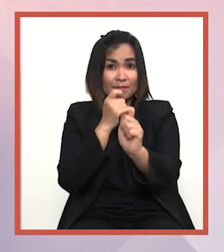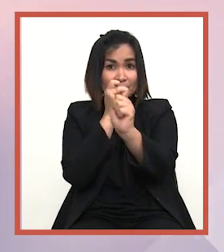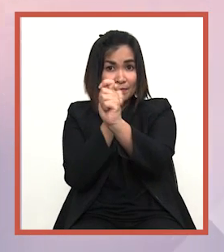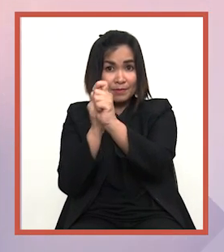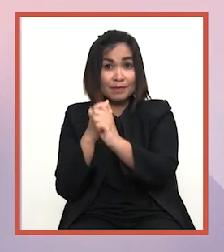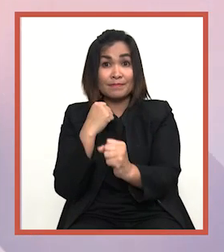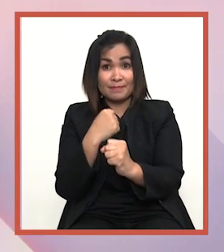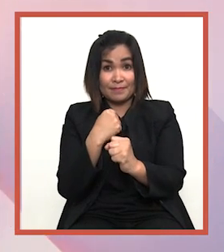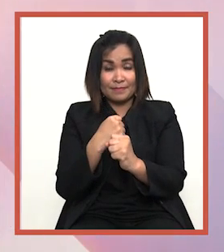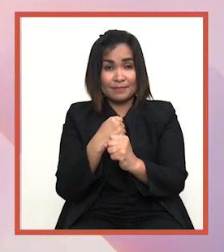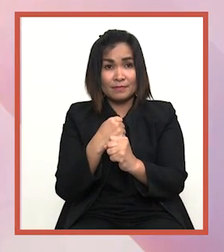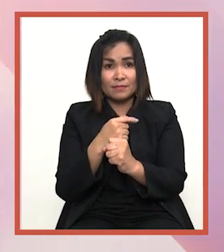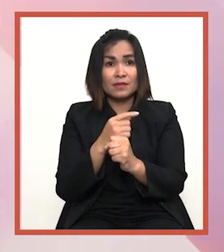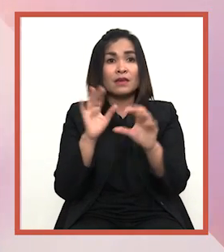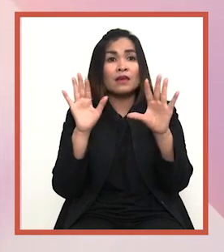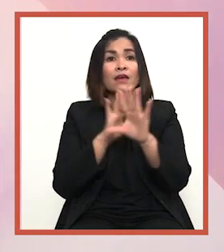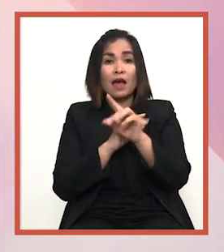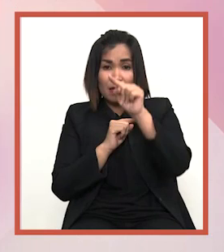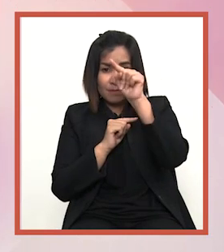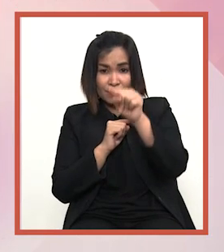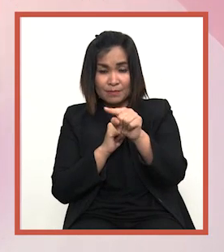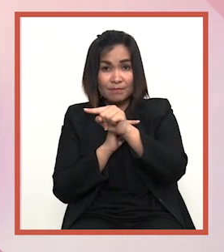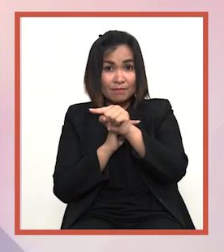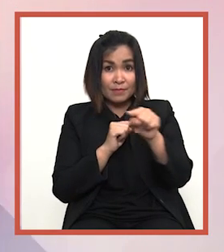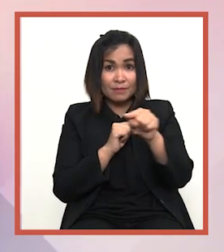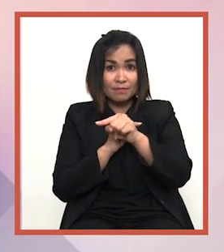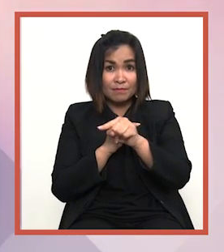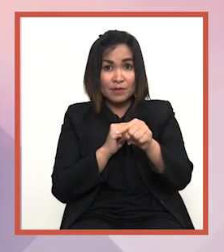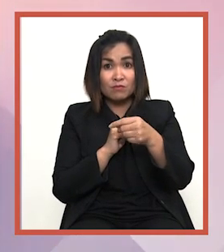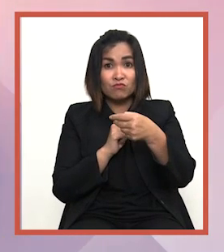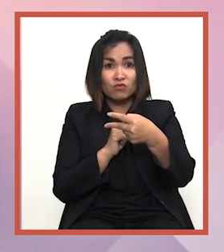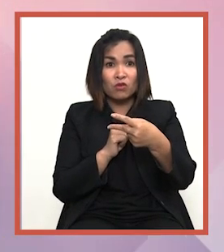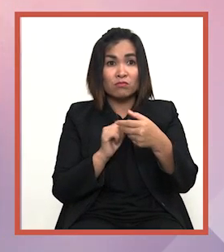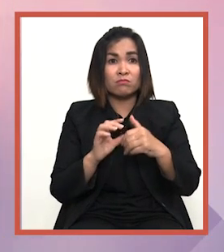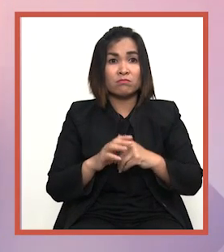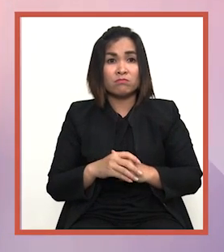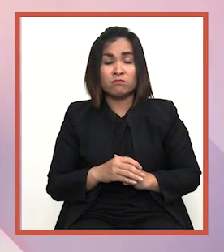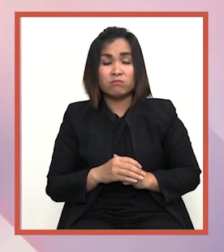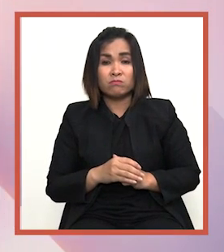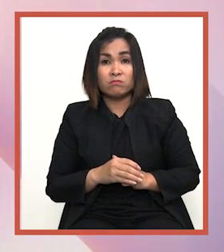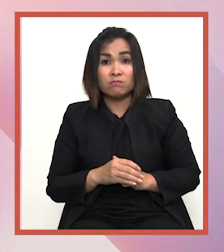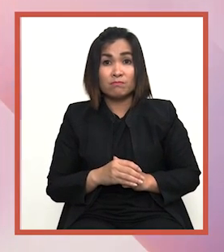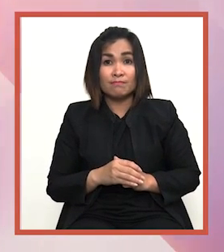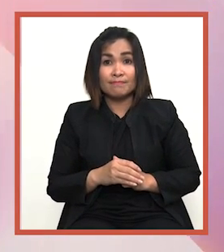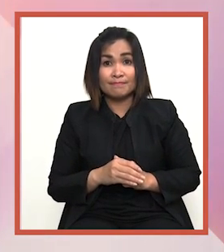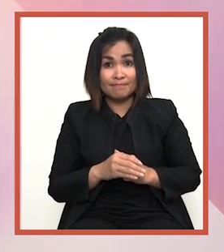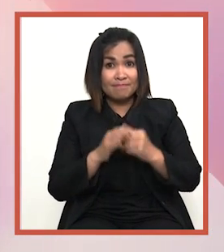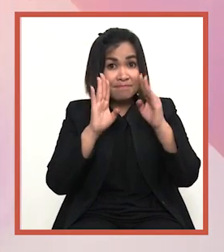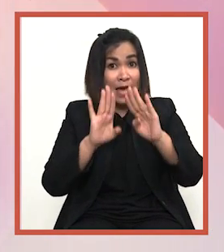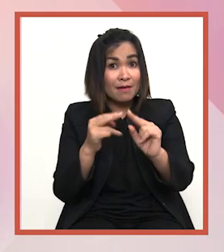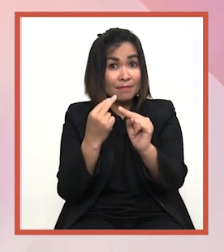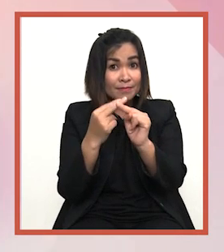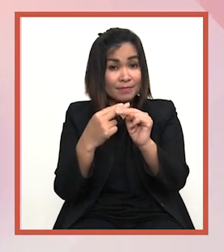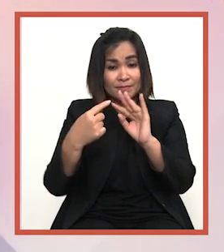ดตั้งนะครับอันนี้จะลักษณะคล้ายๆกับกราวนะครับแต่ว่าใช้ออกเส้นเดียวนะครับนะอันนี้ยังเป็นคงเป็นเซลล์ไฟฟ้าอยู่นะ